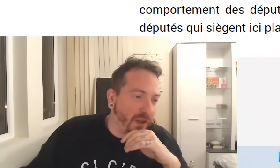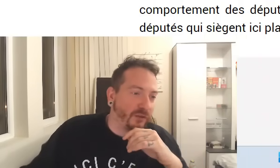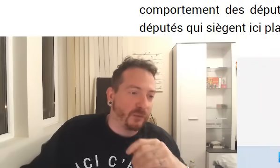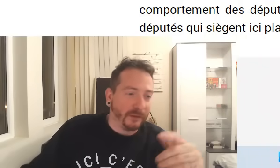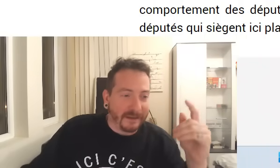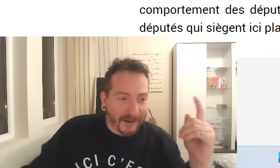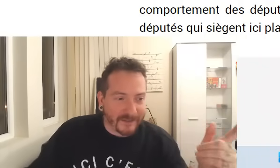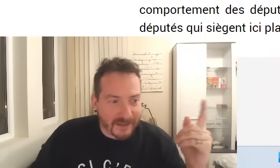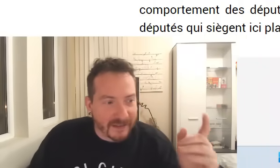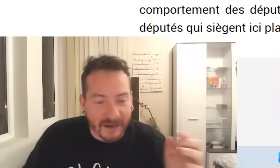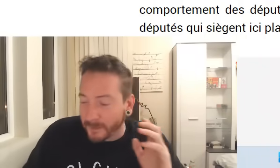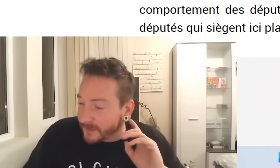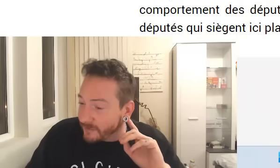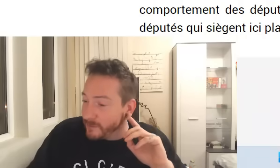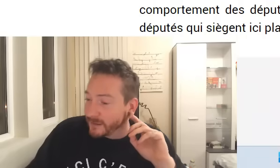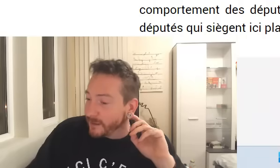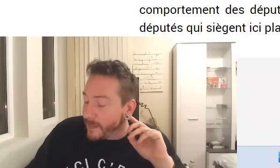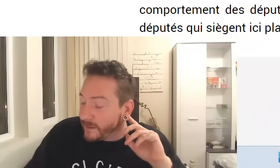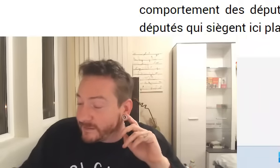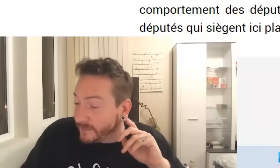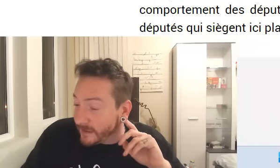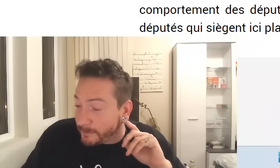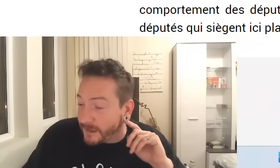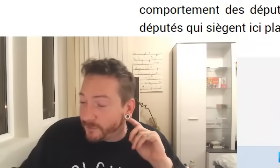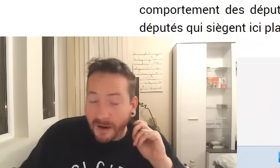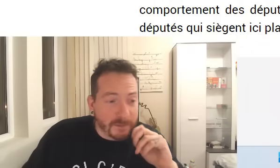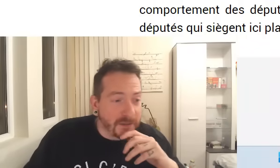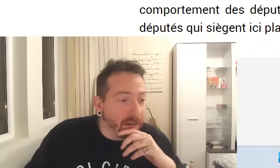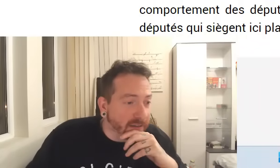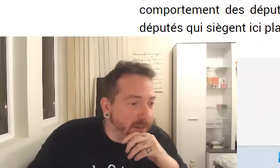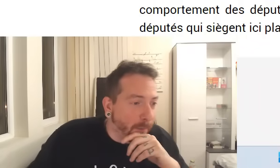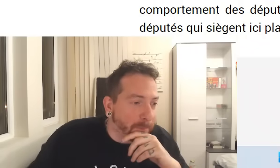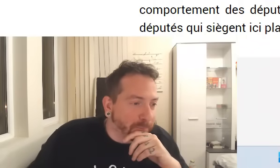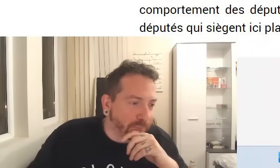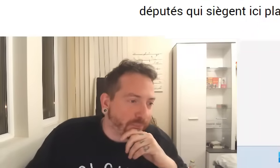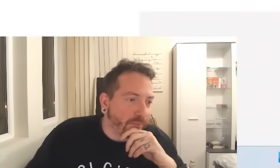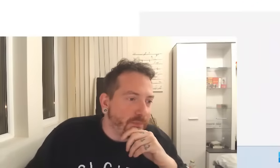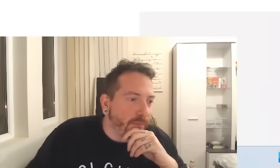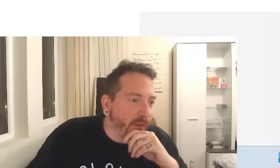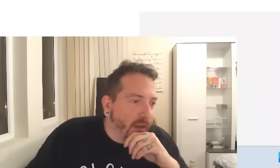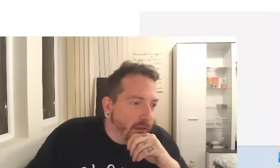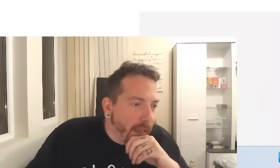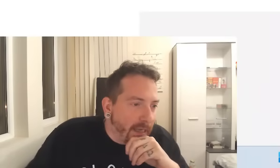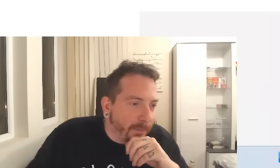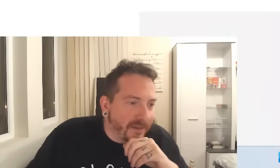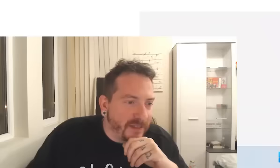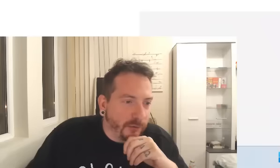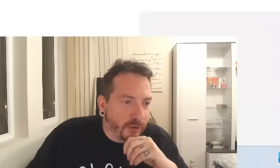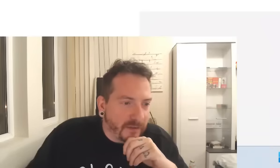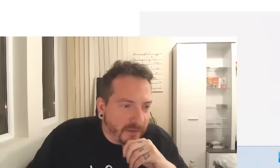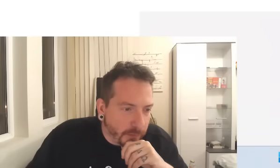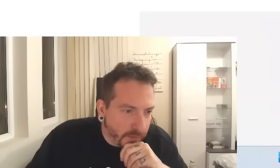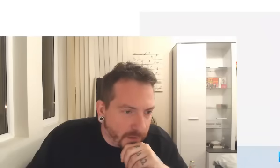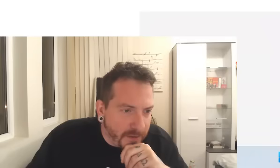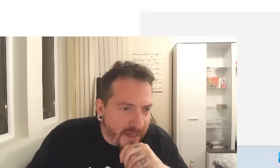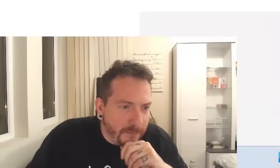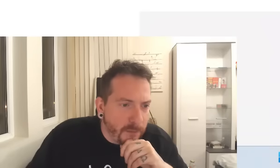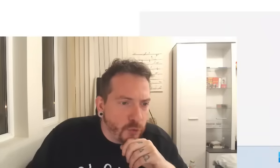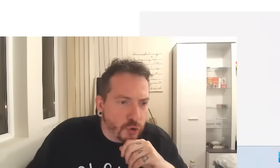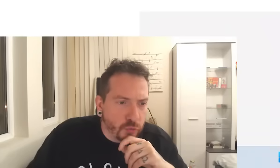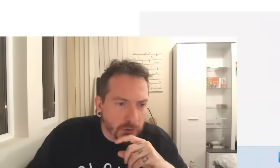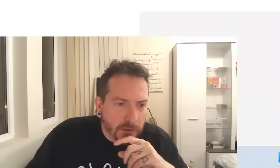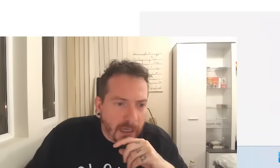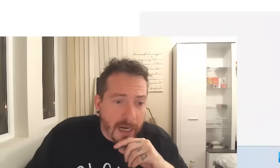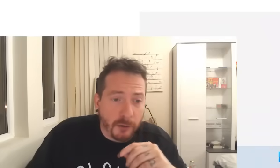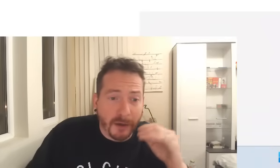ton menaçant qu'est-ce qu'il y a mais c'est vraiment des tu sais c'est les petites frappe des petites racailles quoi la présidente de la séance Neya